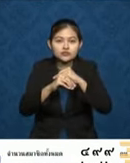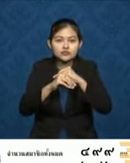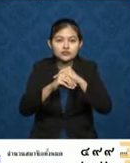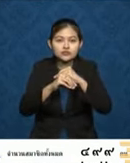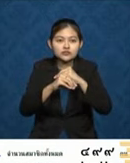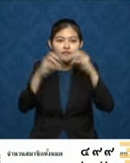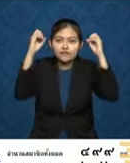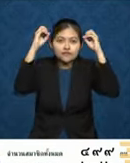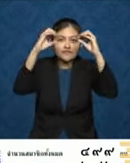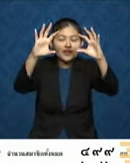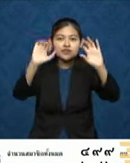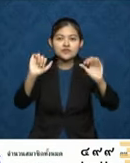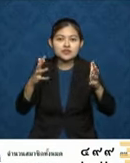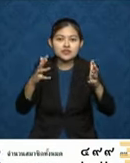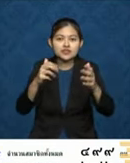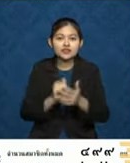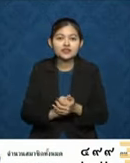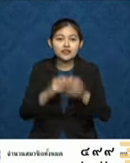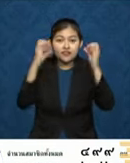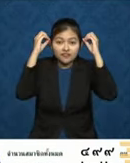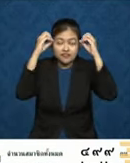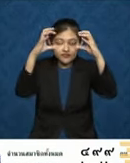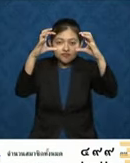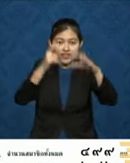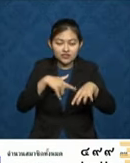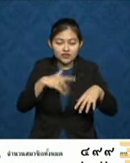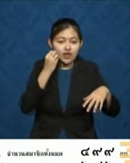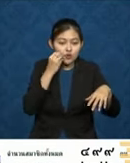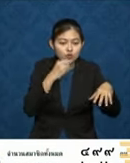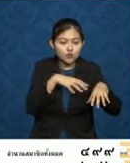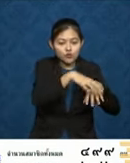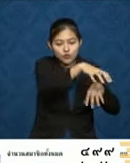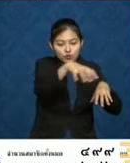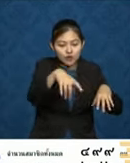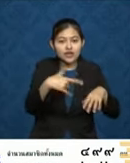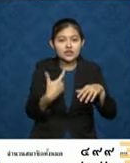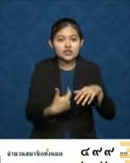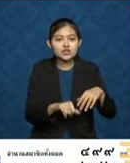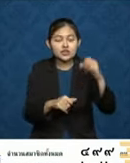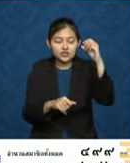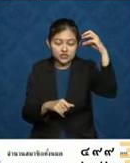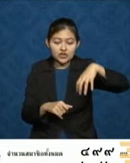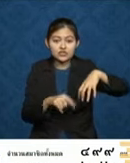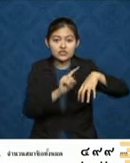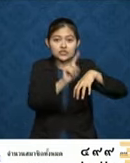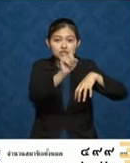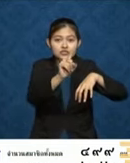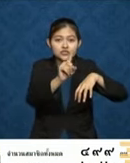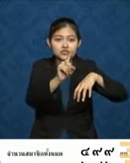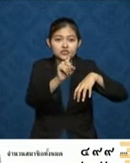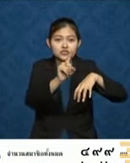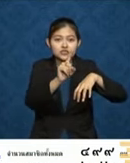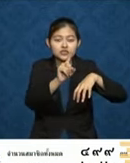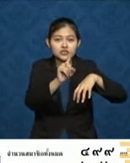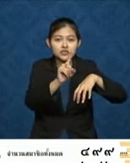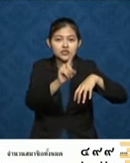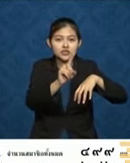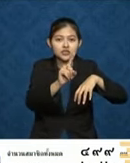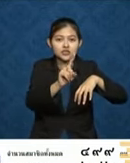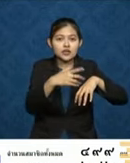ไม่มีไฟค่ะเราจะมีไฟแค่จุดทางเข้าหมู่บ้านหลักๆแค่ 2ที่ก็คือที่แรกเนี่ยจะเป็นทางเข้าของบริเวณ